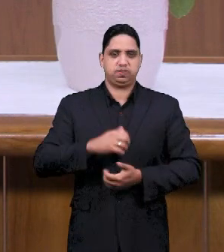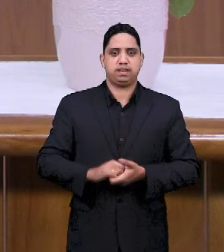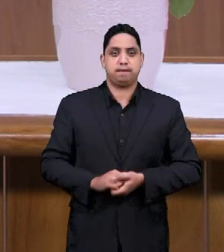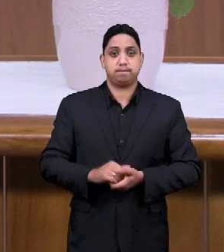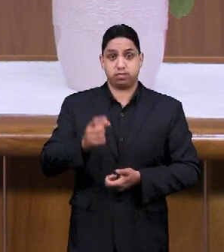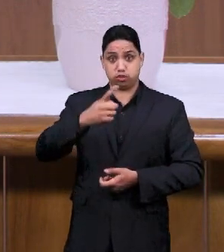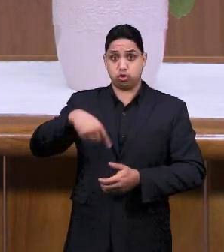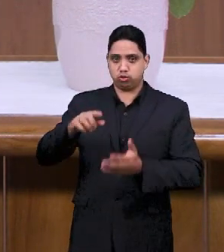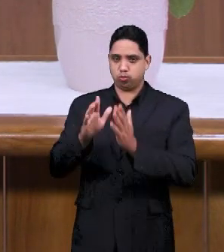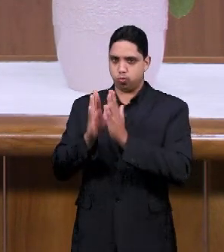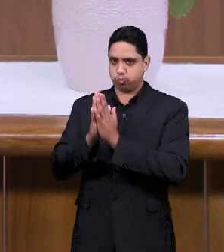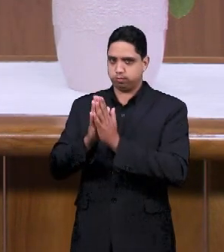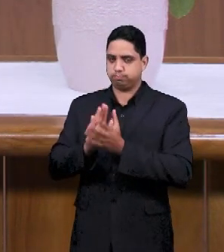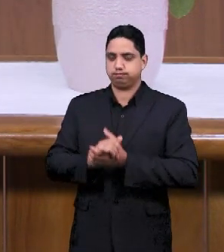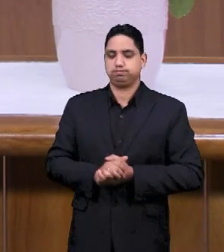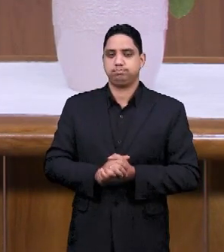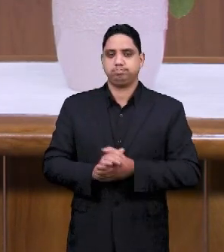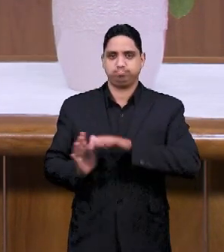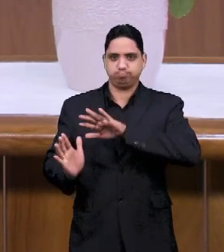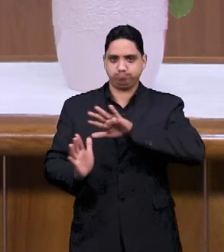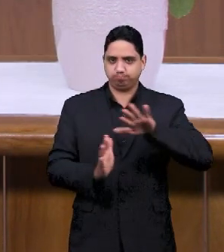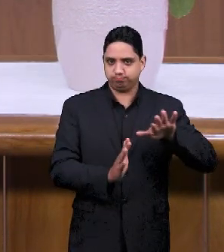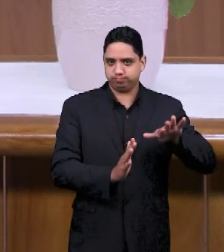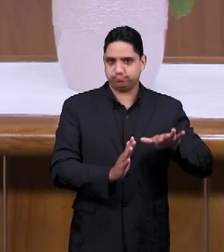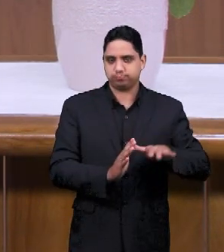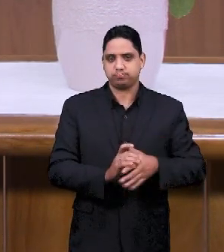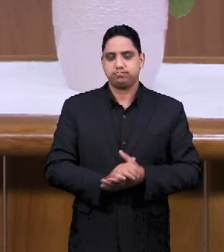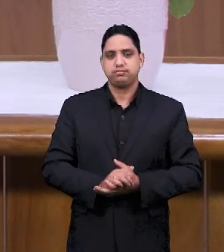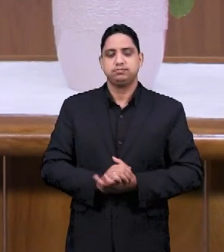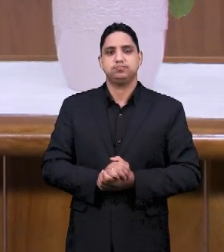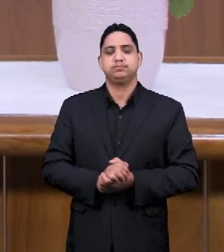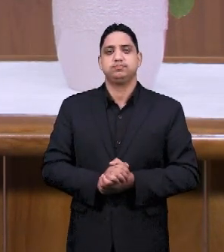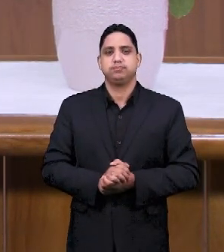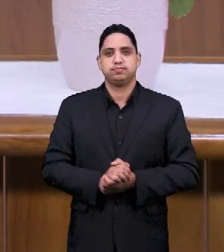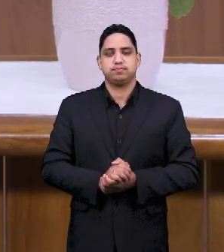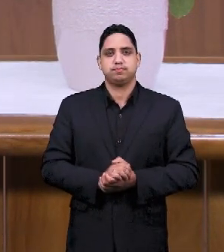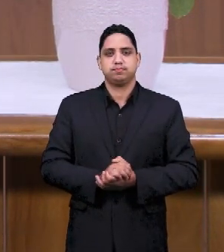comme cela vous semble le mieux. Nous allons prier.